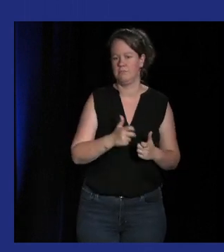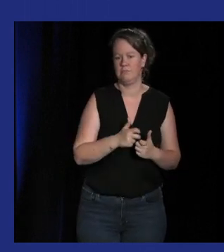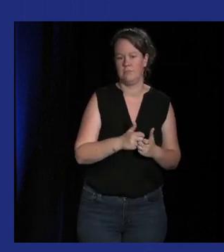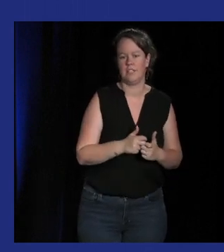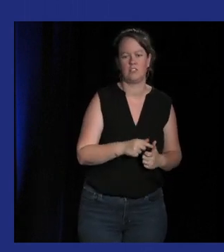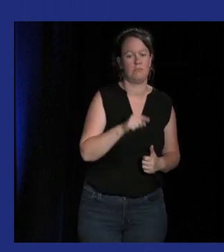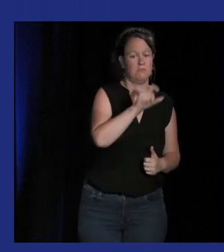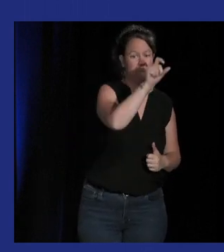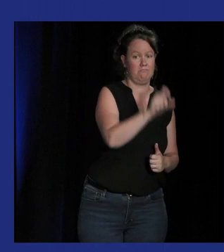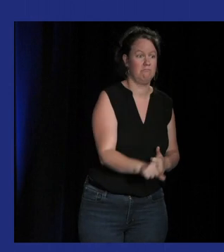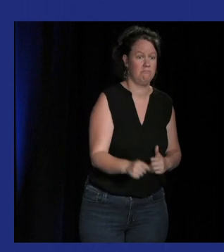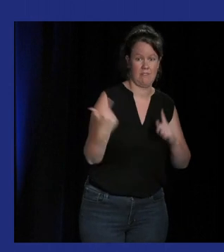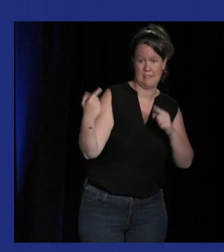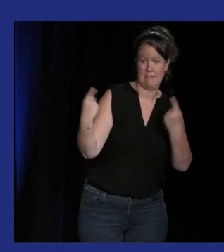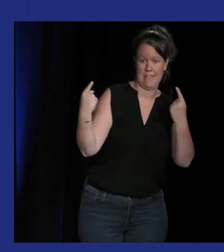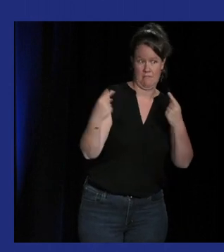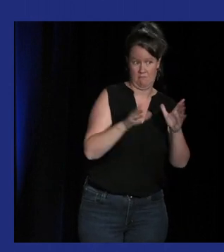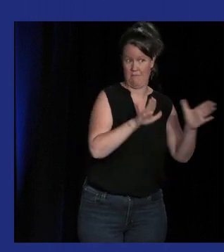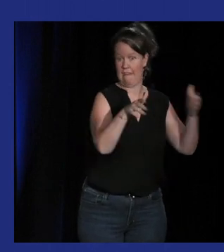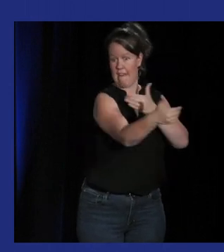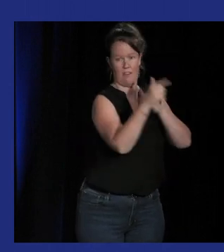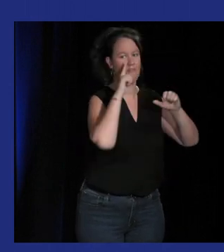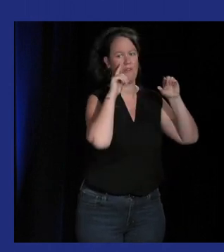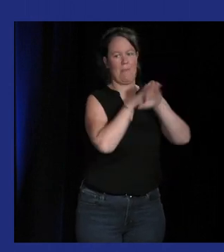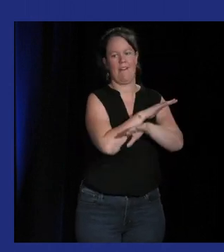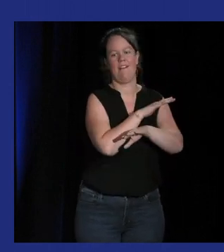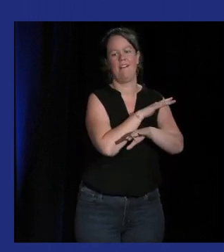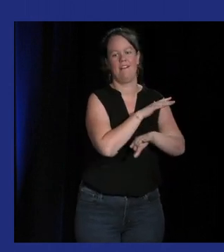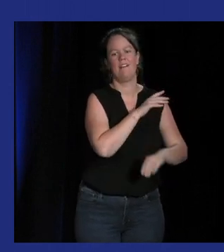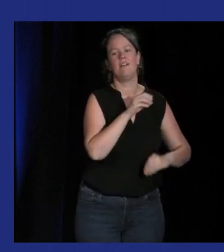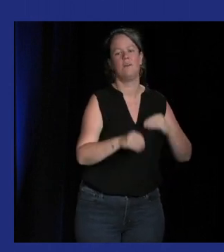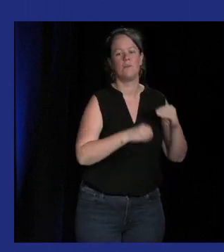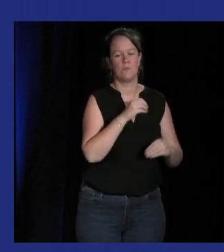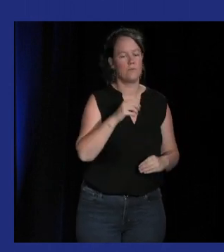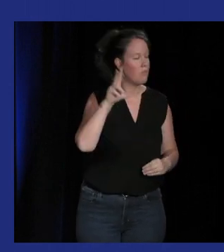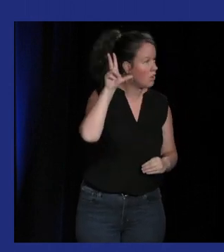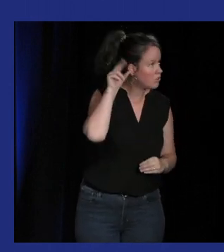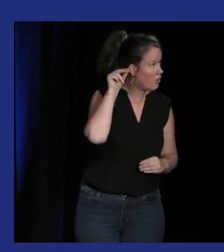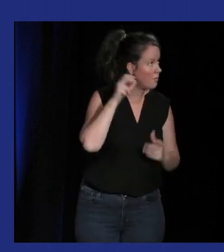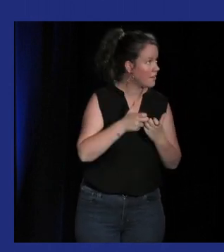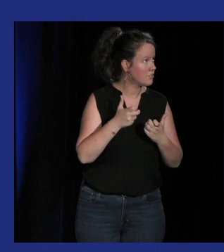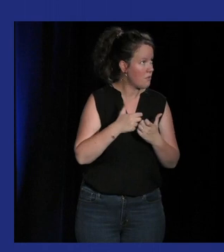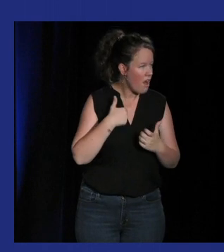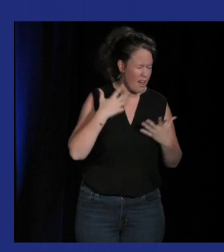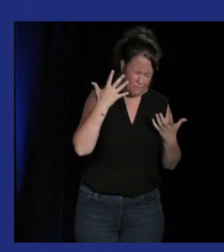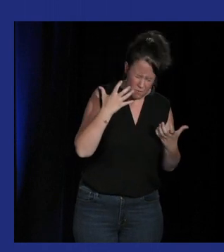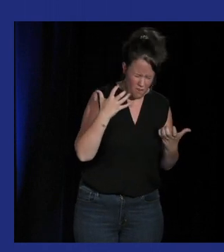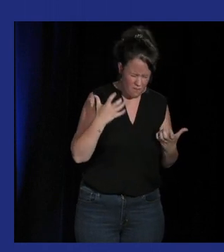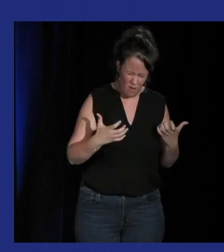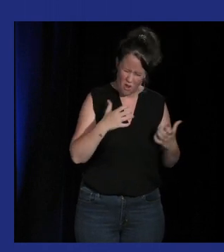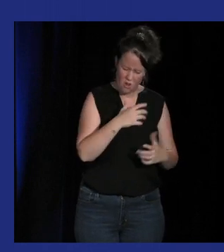que là il va avoir quelqu'un qui va se ramener avec avec une arme ou quelqu'un qui va piquer son arme donc ça c'est des feedbacks plutôt dans les phrases